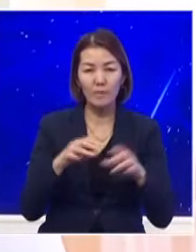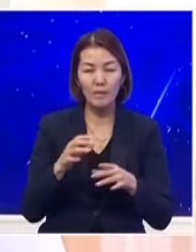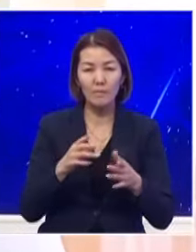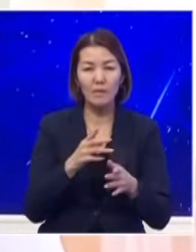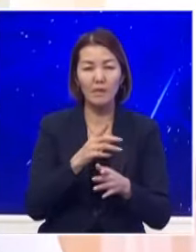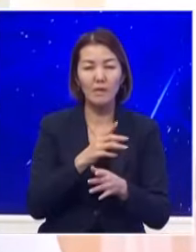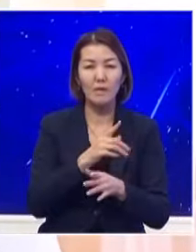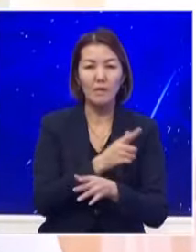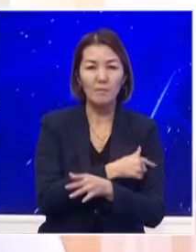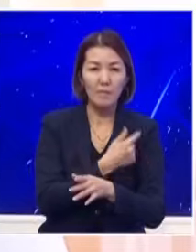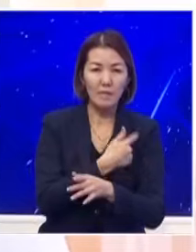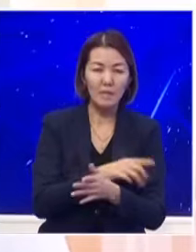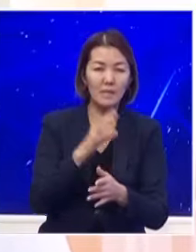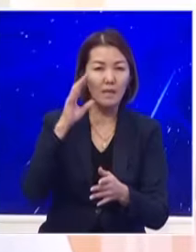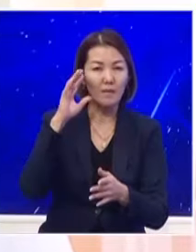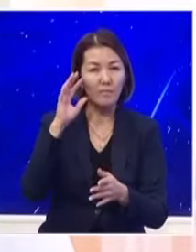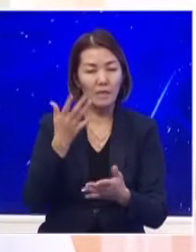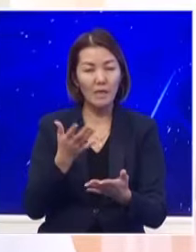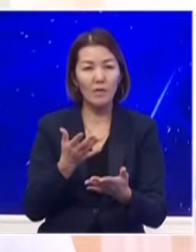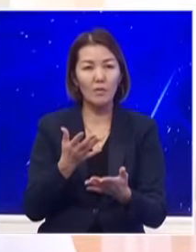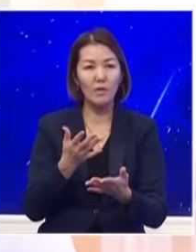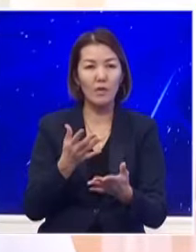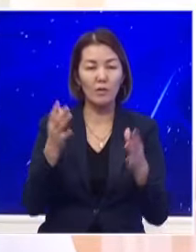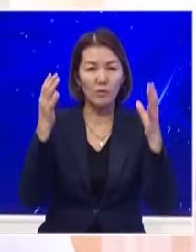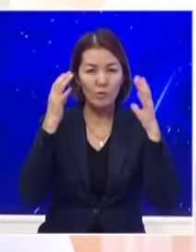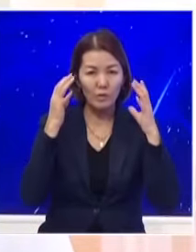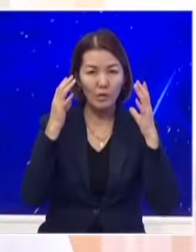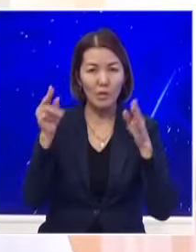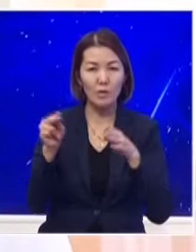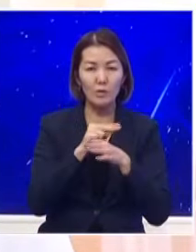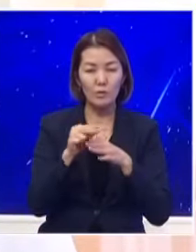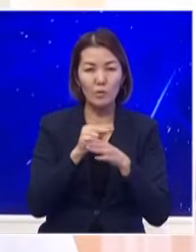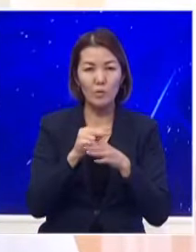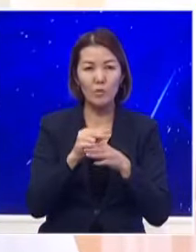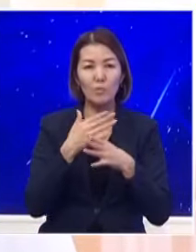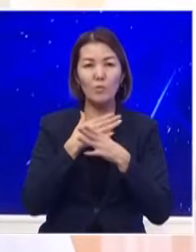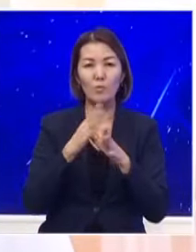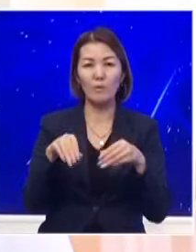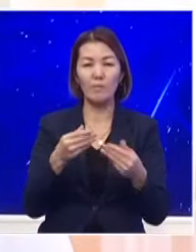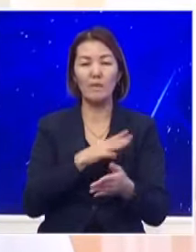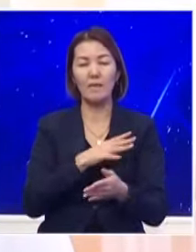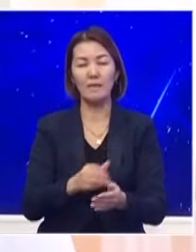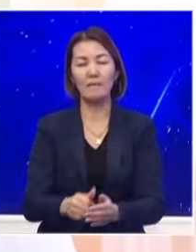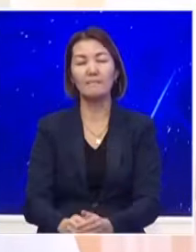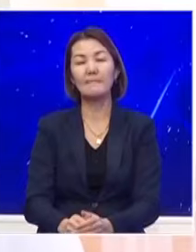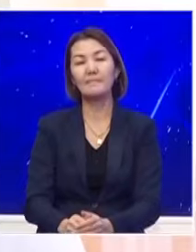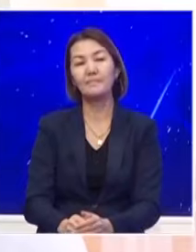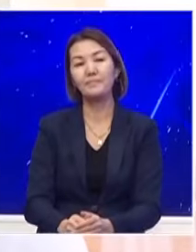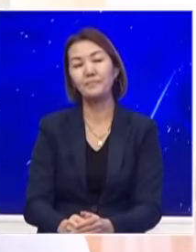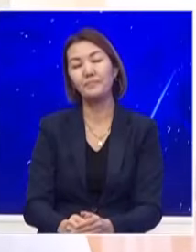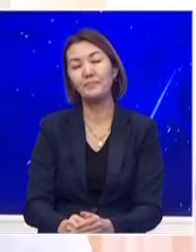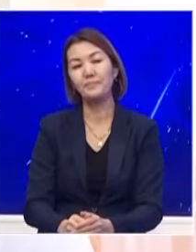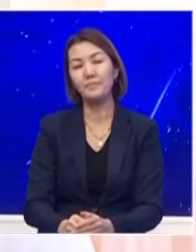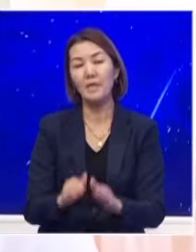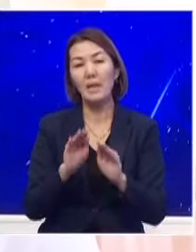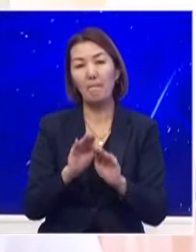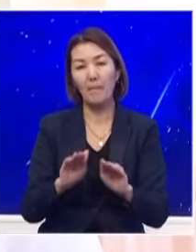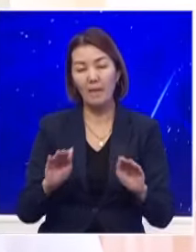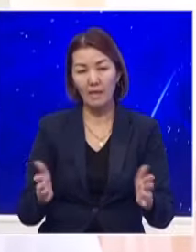медициналық, психологиялық, логопедиялық, жан жақты көмек көрсетеміз. Сол